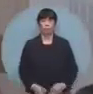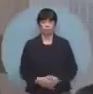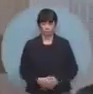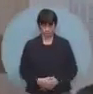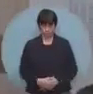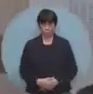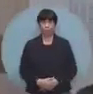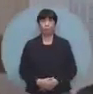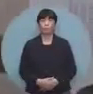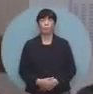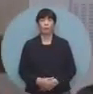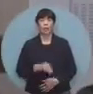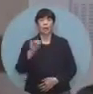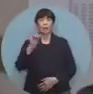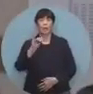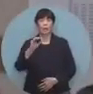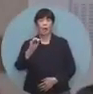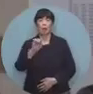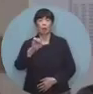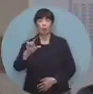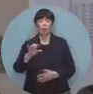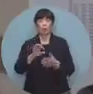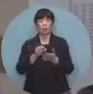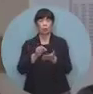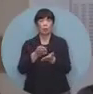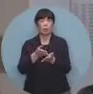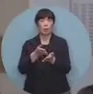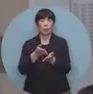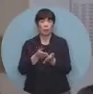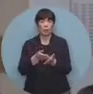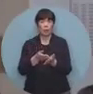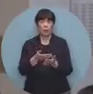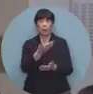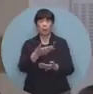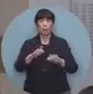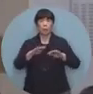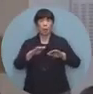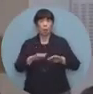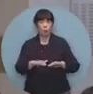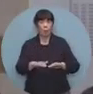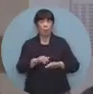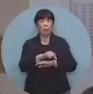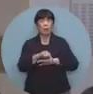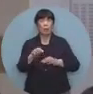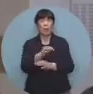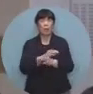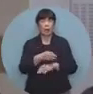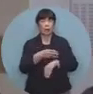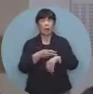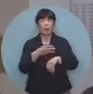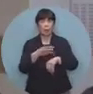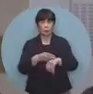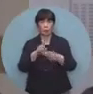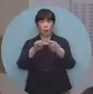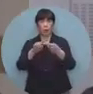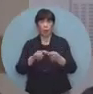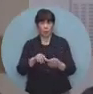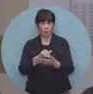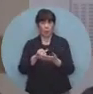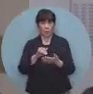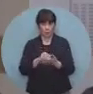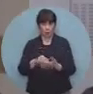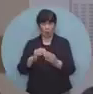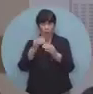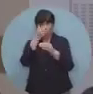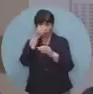あの1000億の数字まずを申し上げたいんですが今回はあの地経済マニュアルの案に沿って計算した結果でしてあの被害額と事業